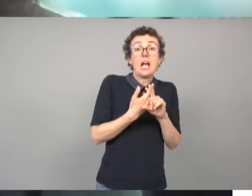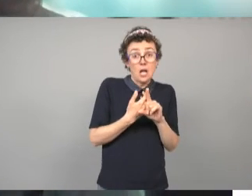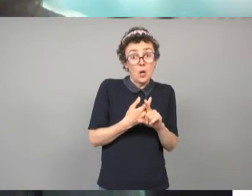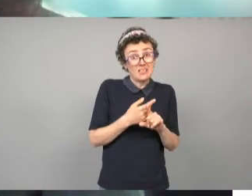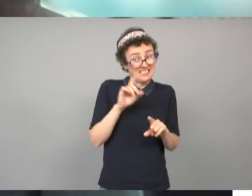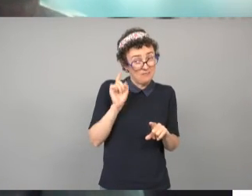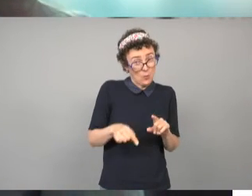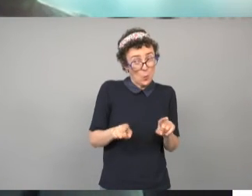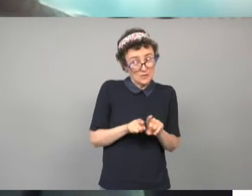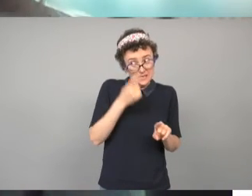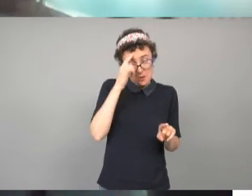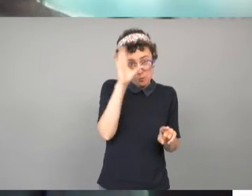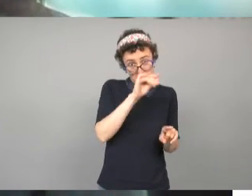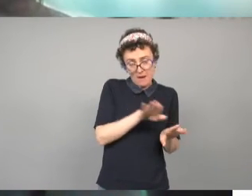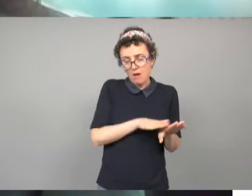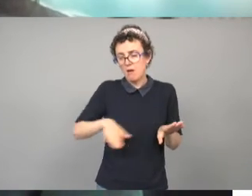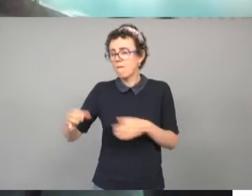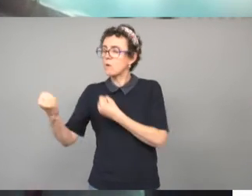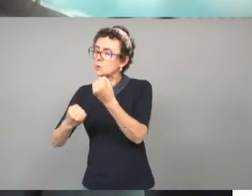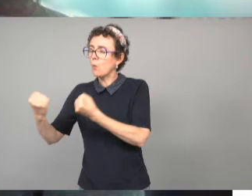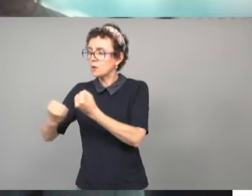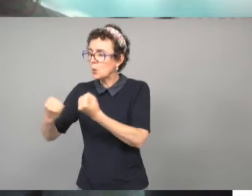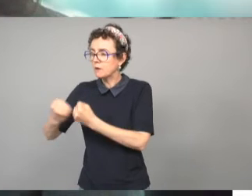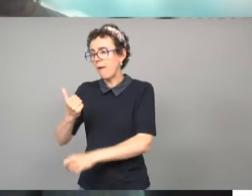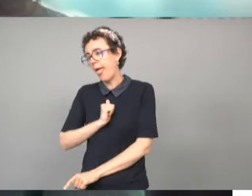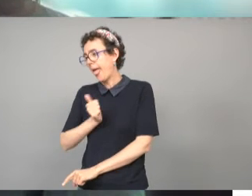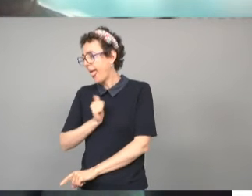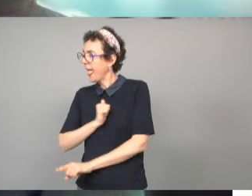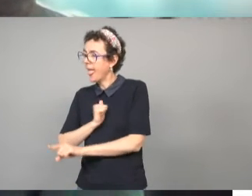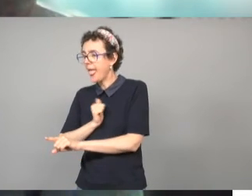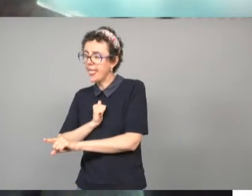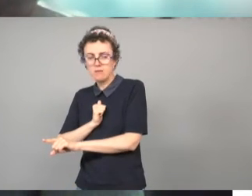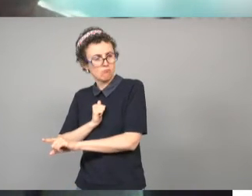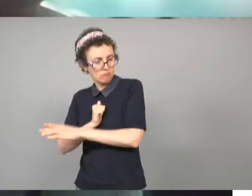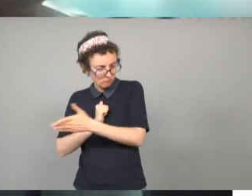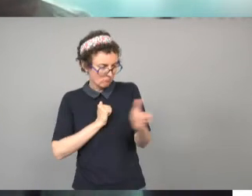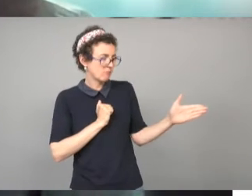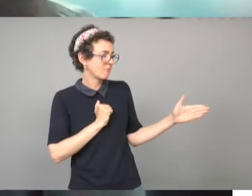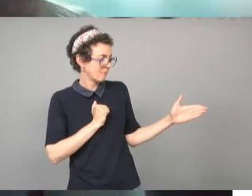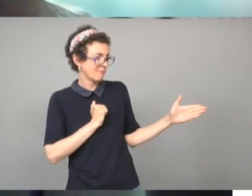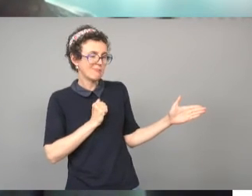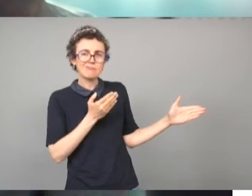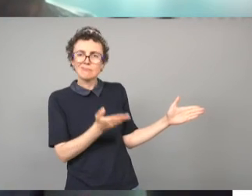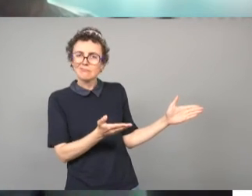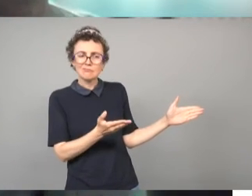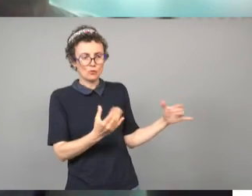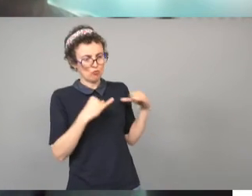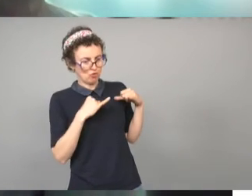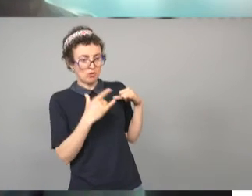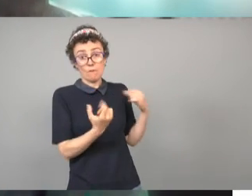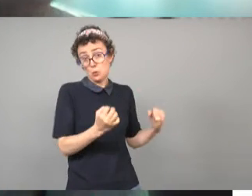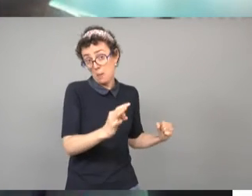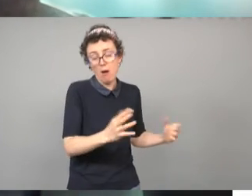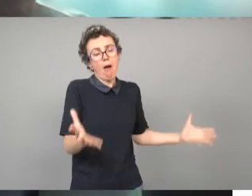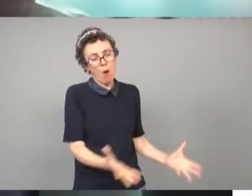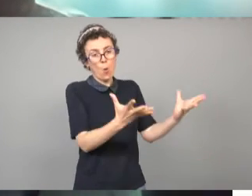la voiture individuelle, il nous paraissait intéressant de cibler également les populations au-delà des 18 ans. Si cette mesure est une bonne nouvelle